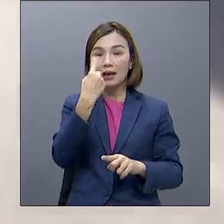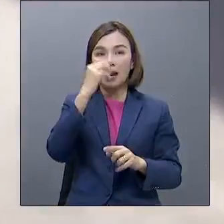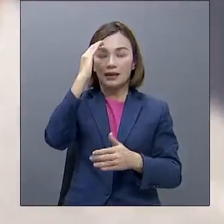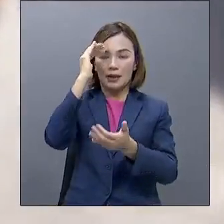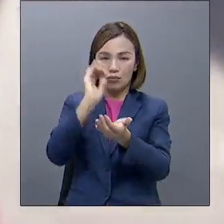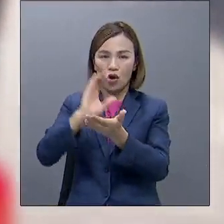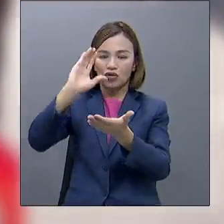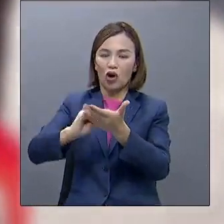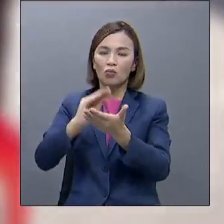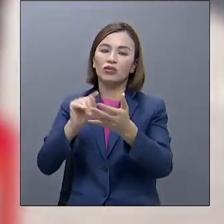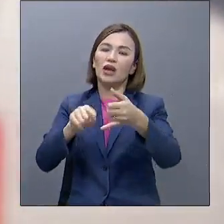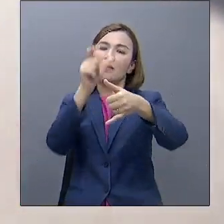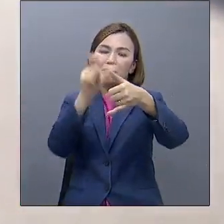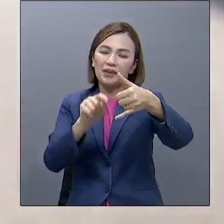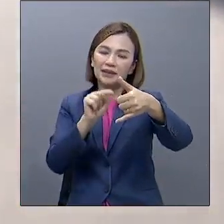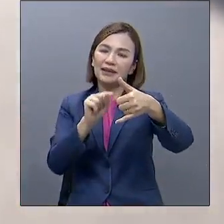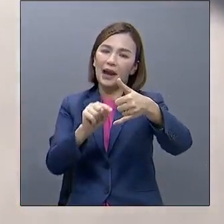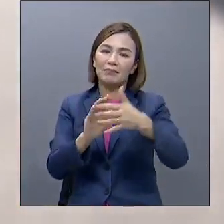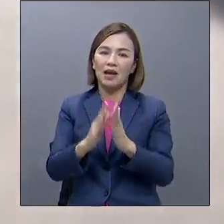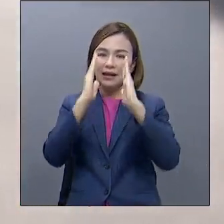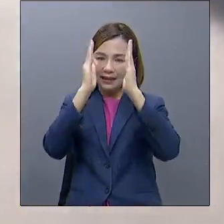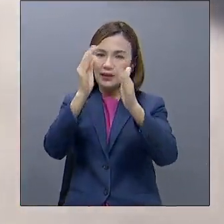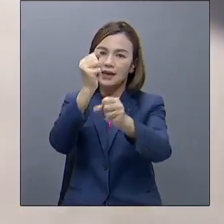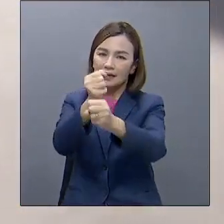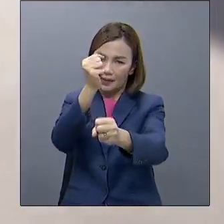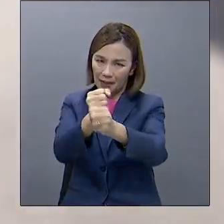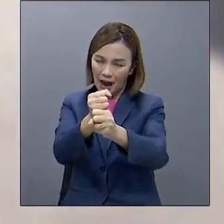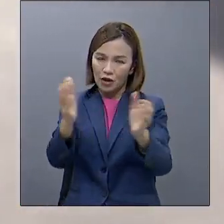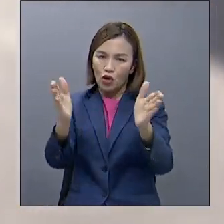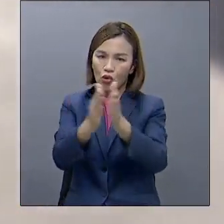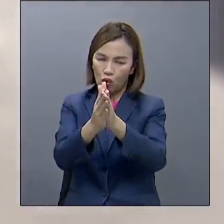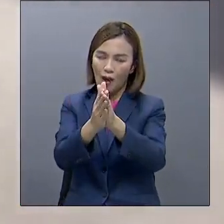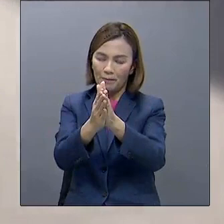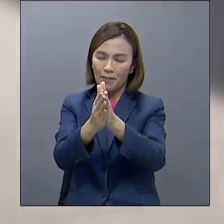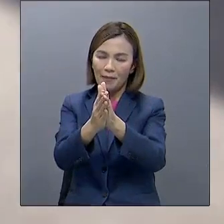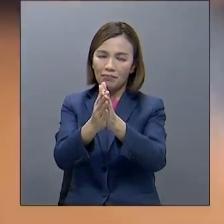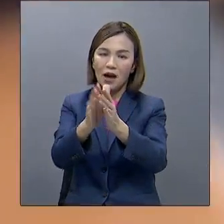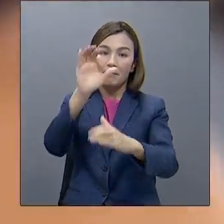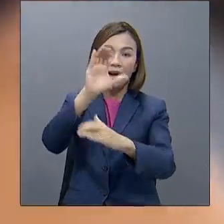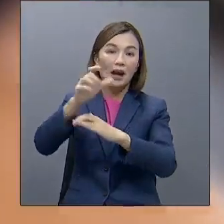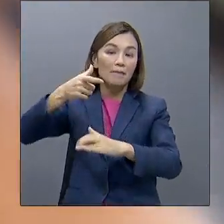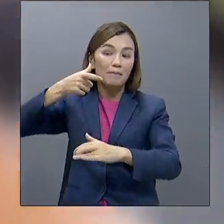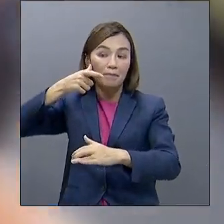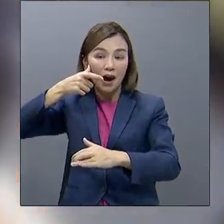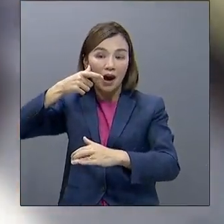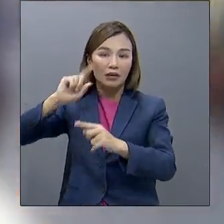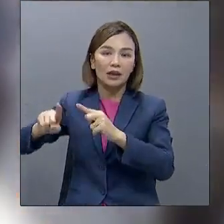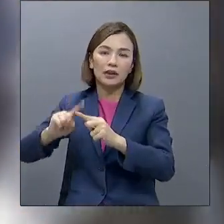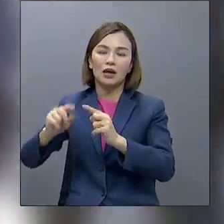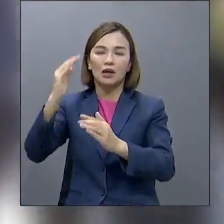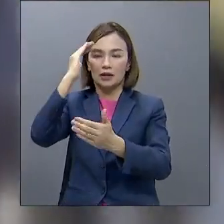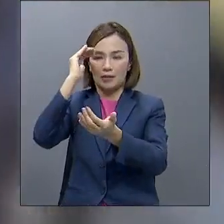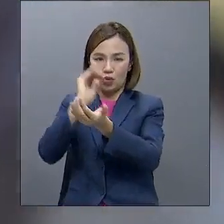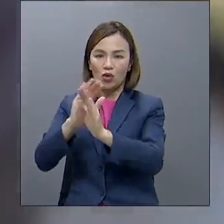ข้อมูลว่ามีพฤติการเข้าข่ายจงใจทำงานกับขบวนการแก Callตำรวจก็จะคุมตัวเอาไว้เพื่อ